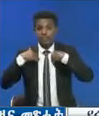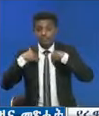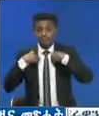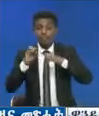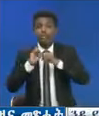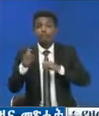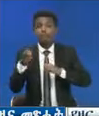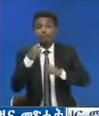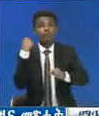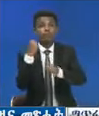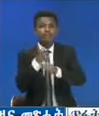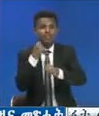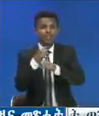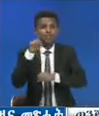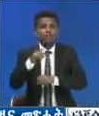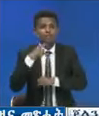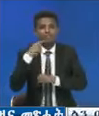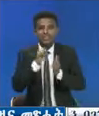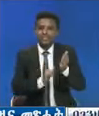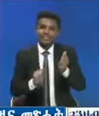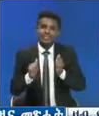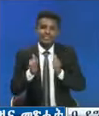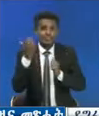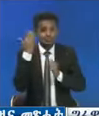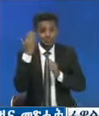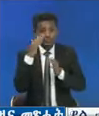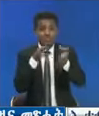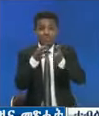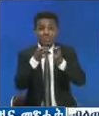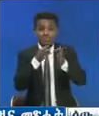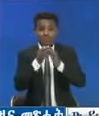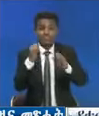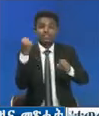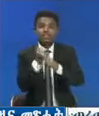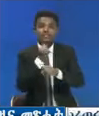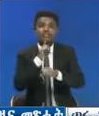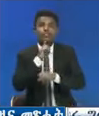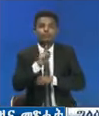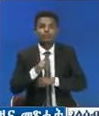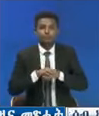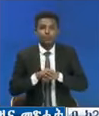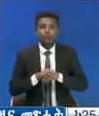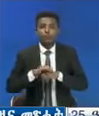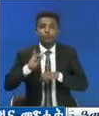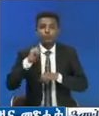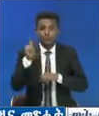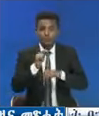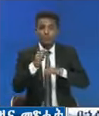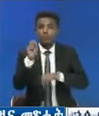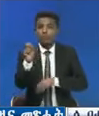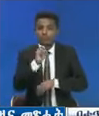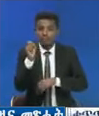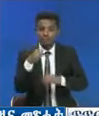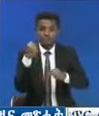መግባት አለብን ብለን አንዱ ያዝነው ቅድም ያነሳው አንዱ የስራ ነው። ይህንን በትኩረታችን ወደ ለዞን ለወረዳ ታሽታሉ የልማት